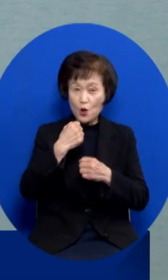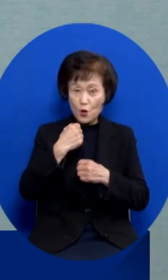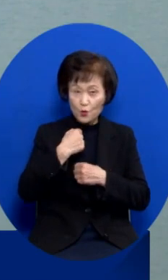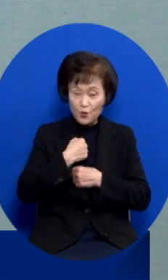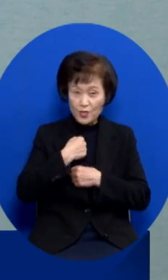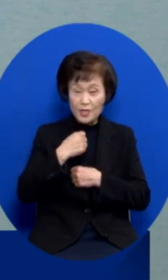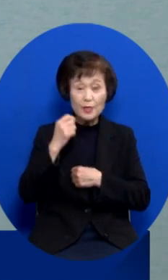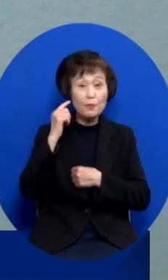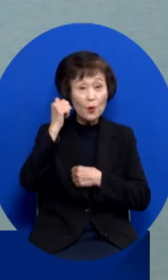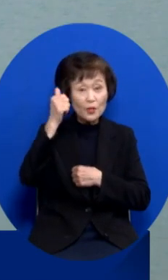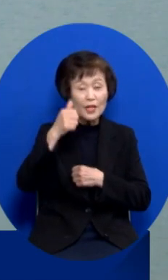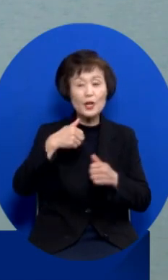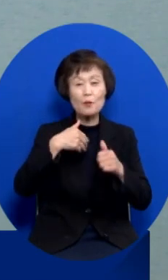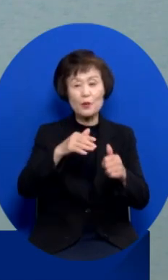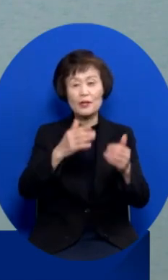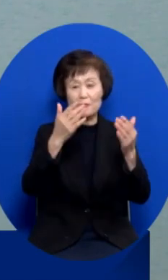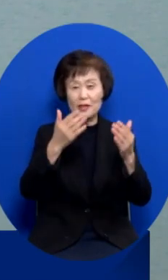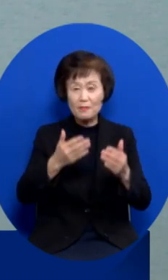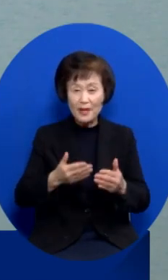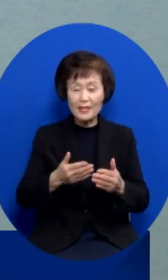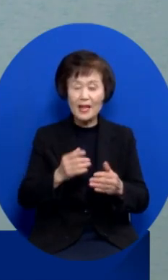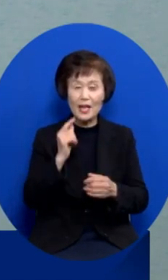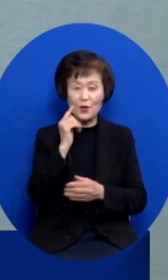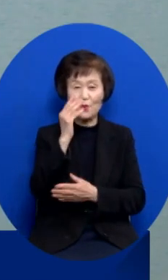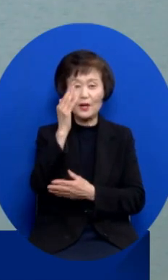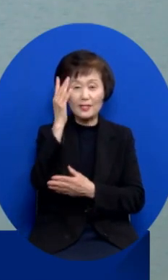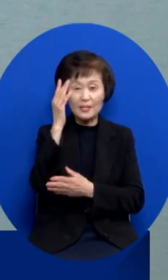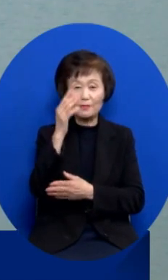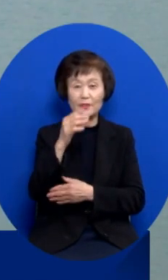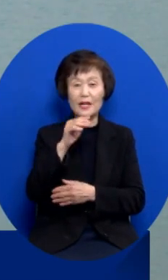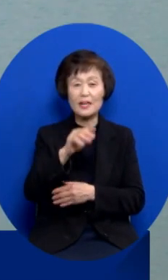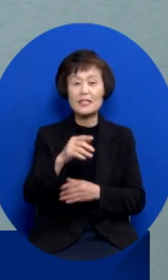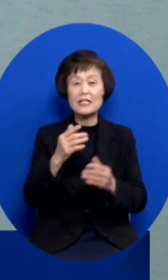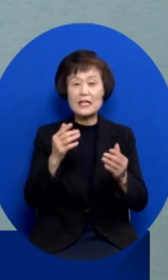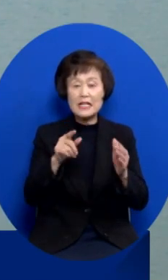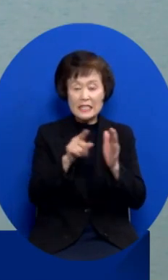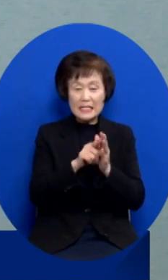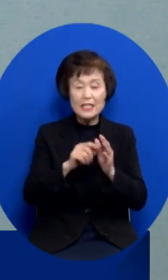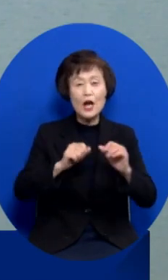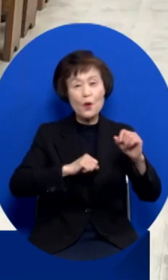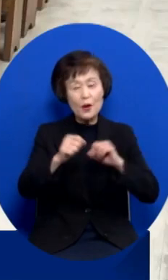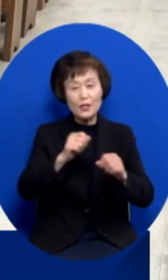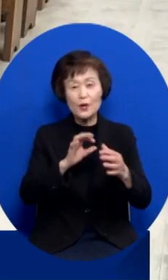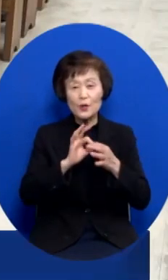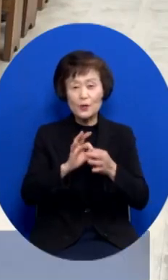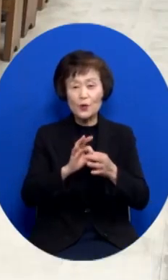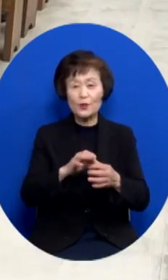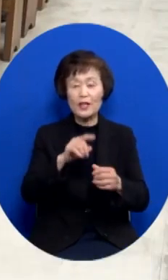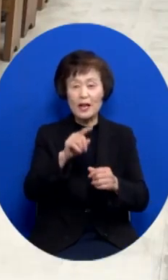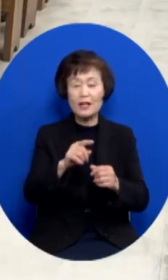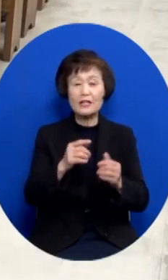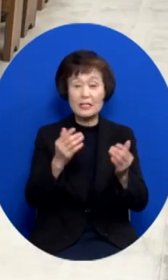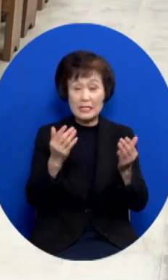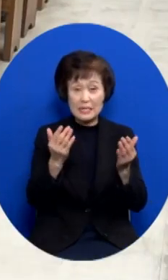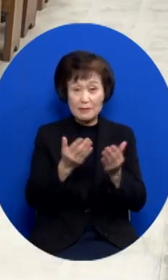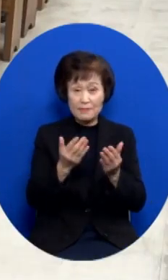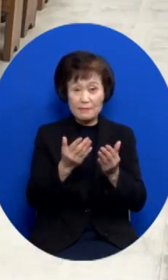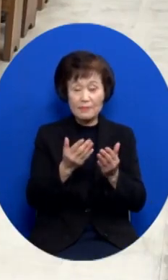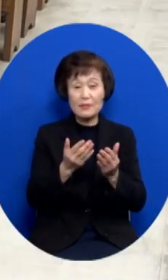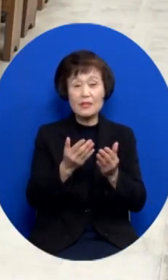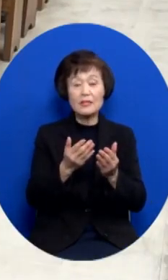땅 UAE에서도 신앙활동을 통해 아크부대 전투력 창출에 기여하겠습니다. 한편